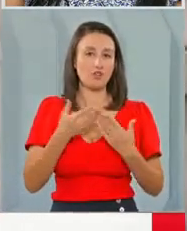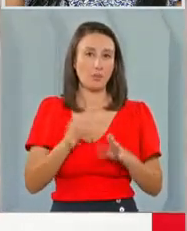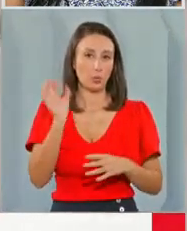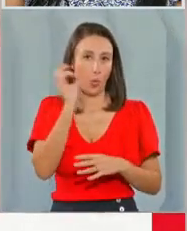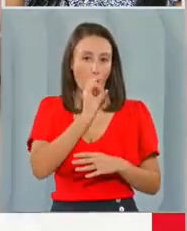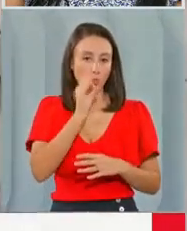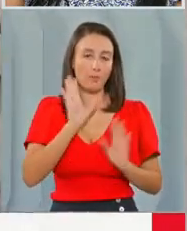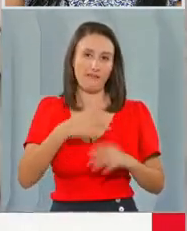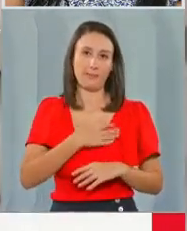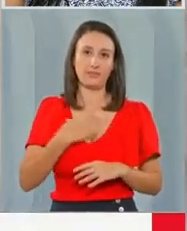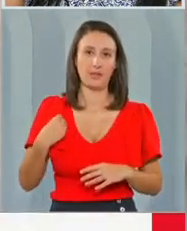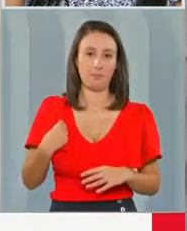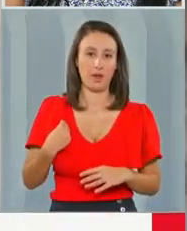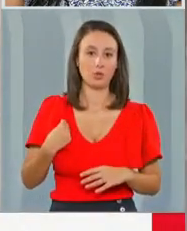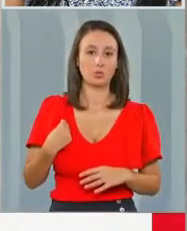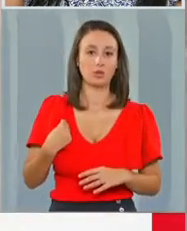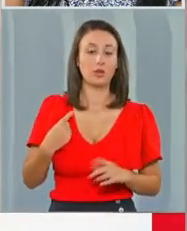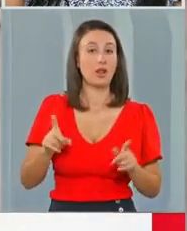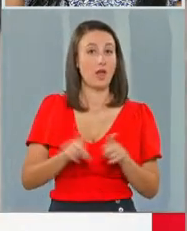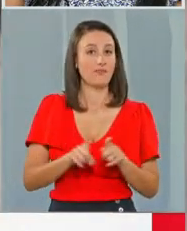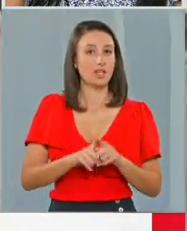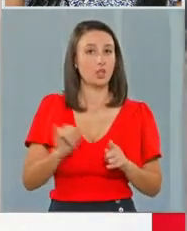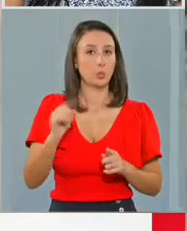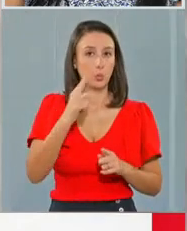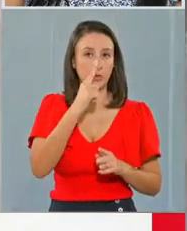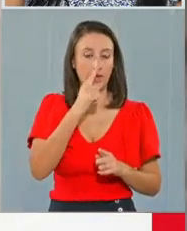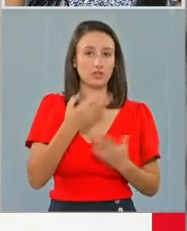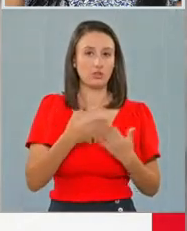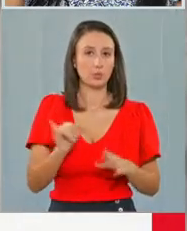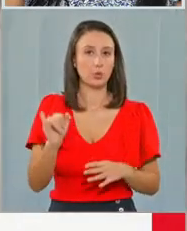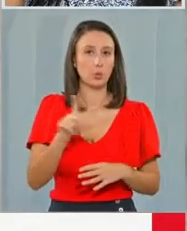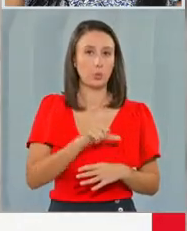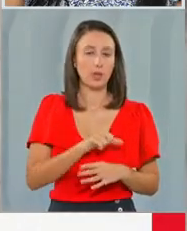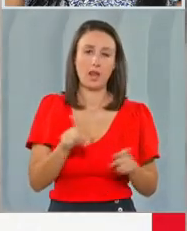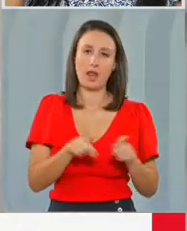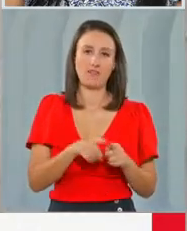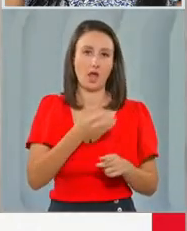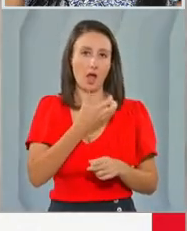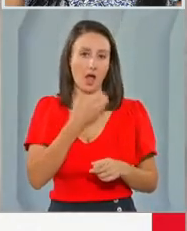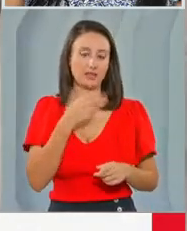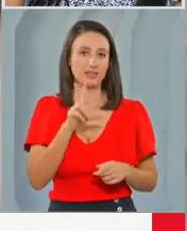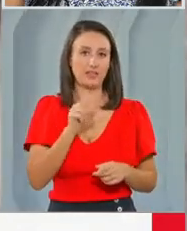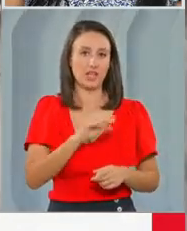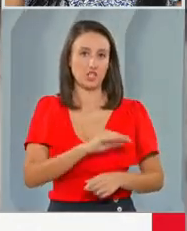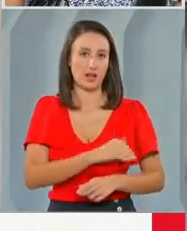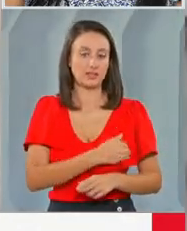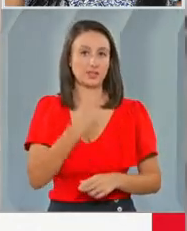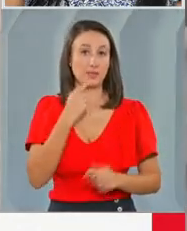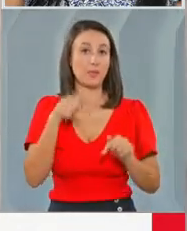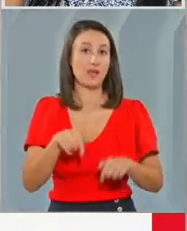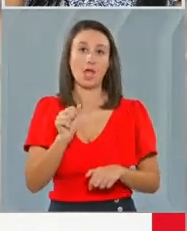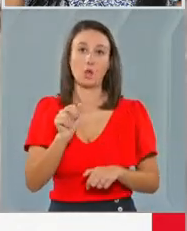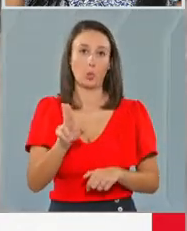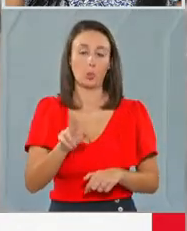avem temperaturi ca în iunie, la început de iulie, deci ca în sezonul cald, cu peste 30 de grade. Deci săptămâna aceasta